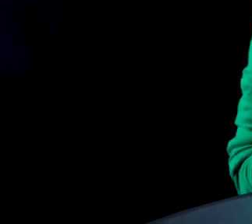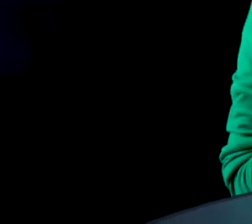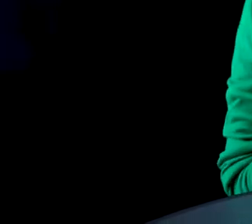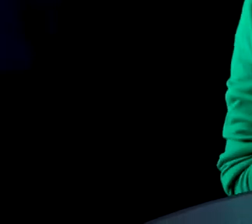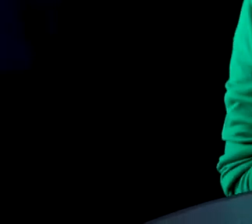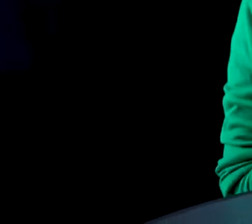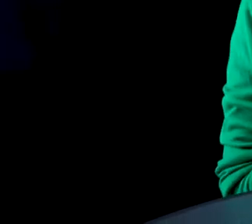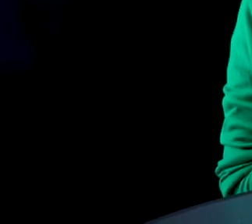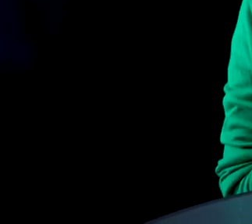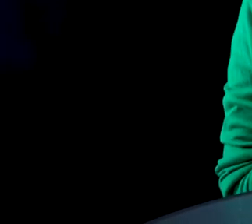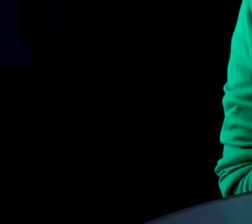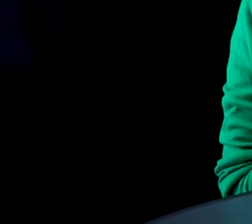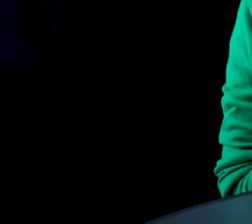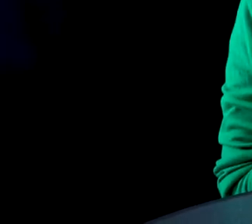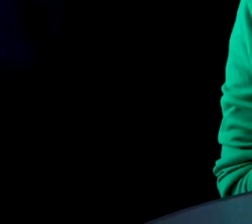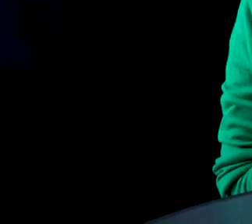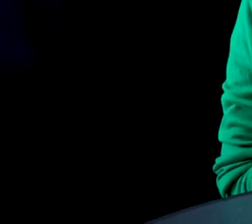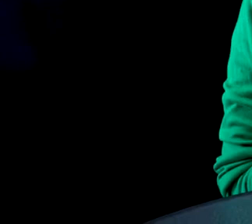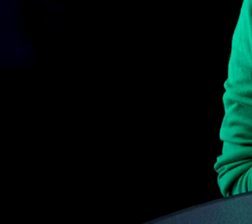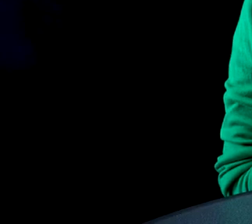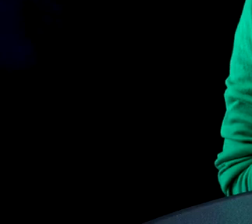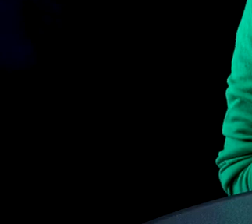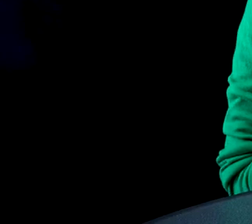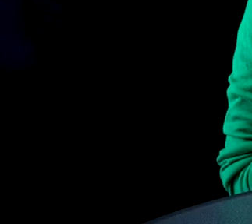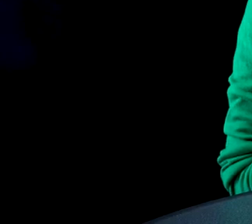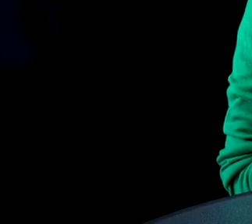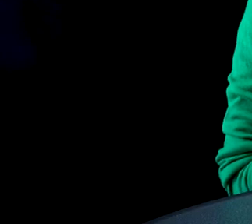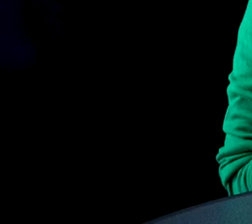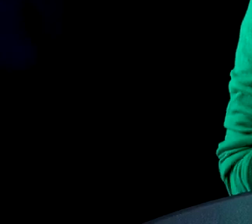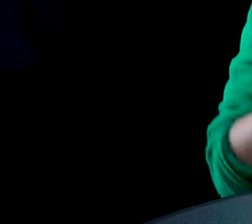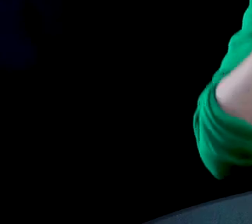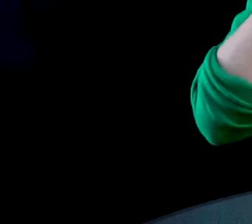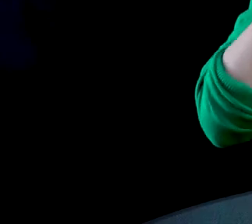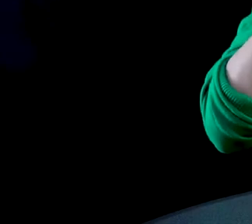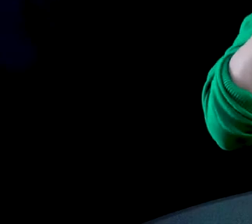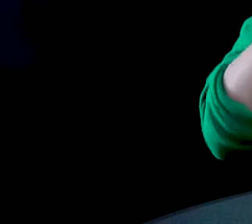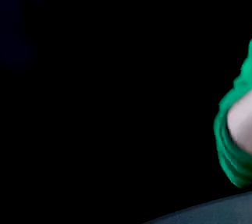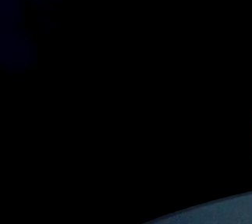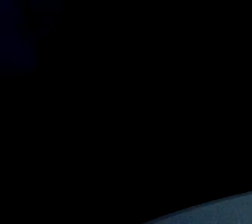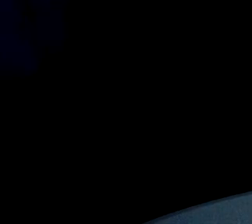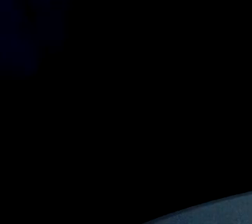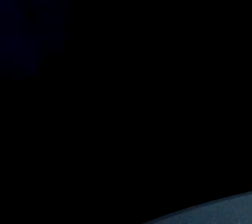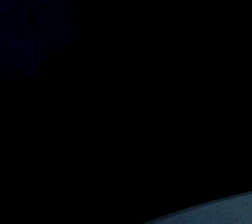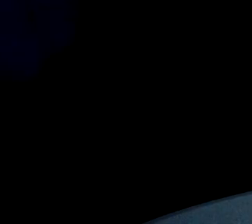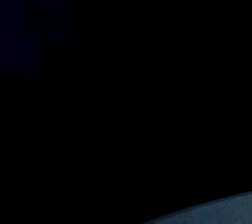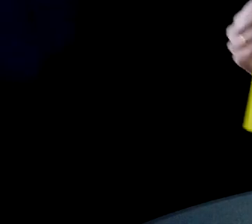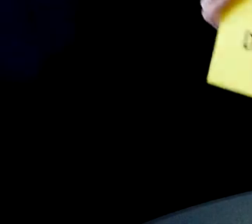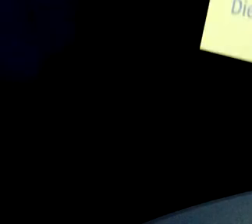Car rien n'est impossible à Dieu. Parfait!